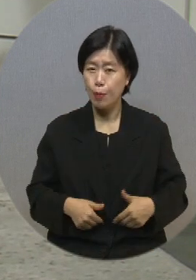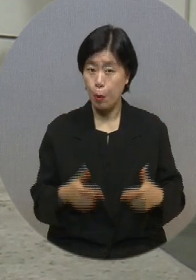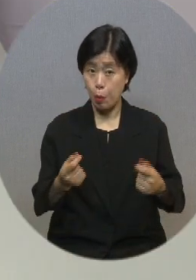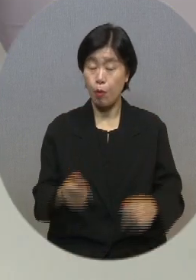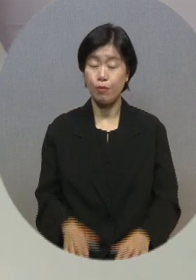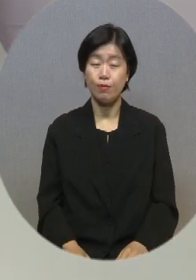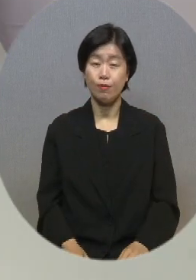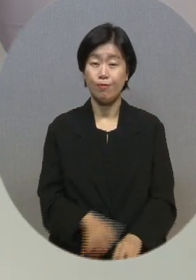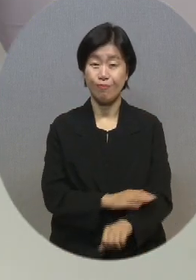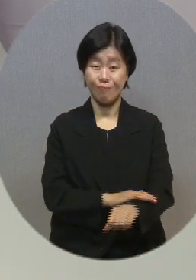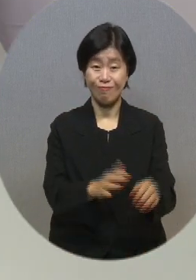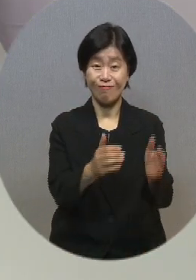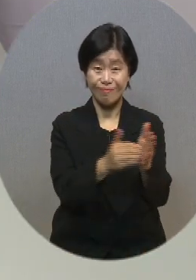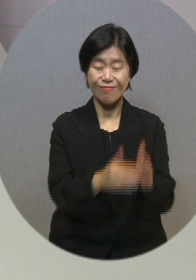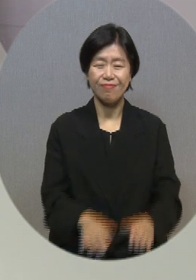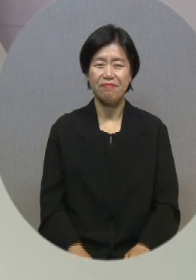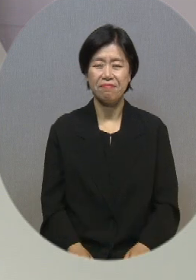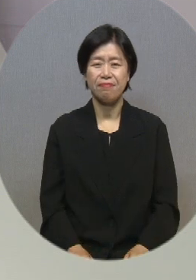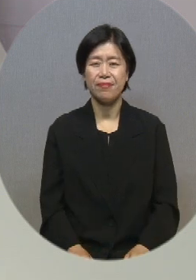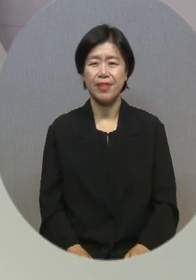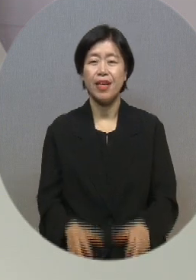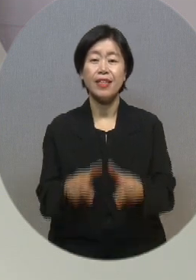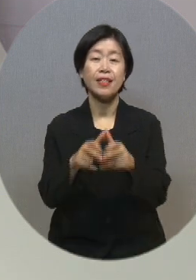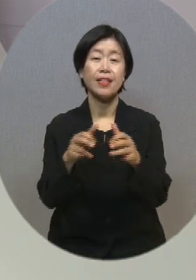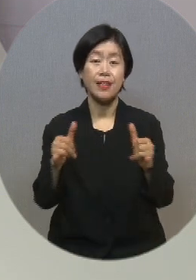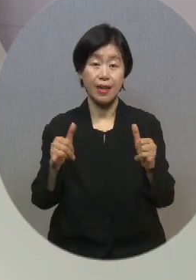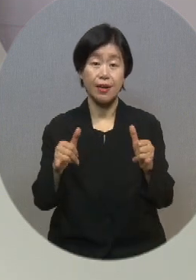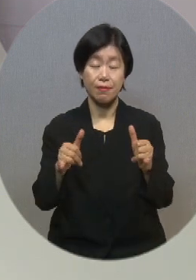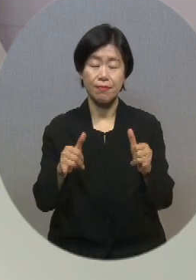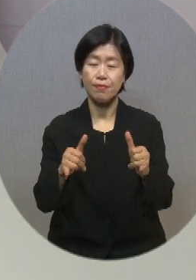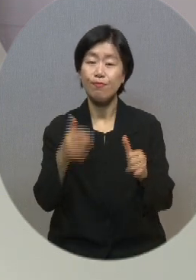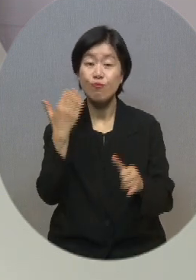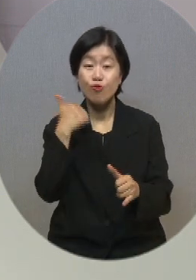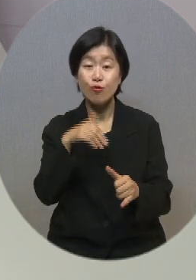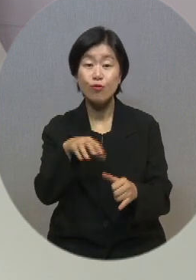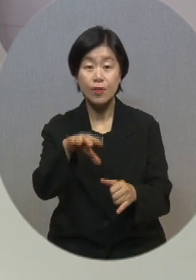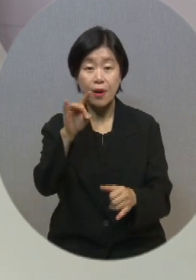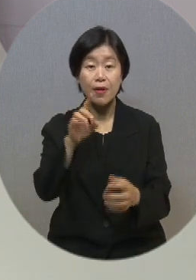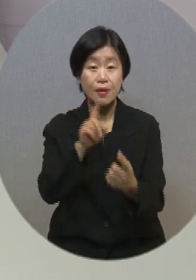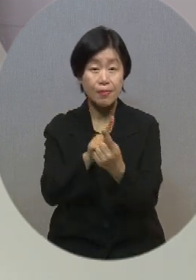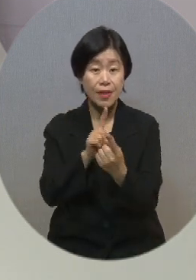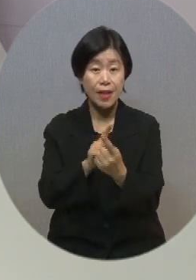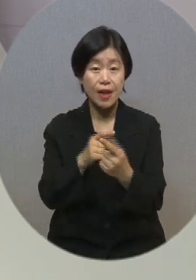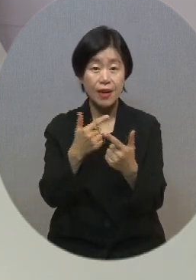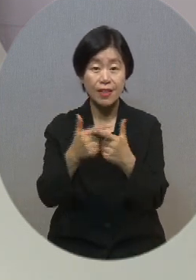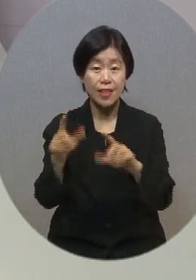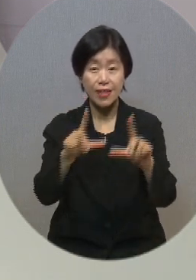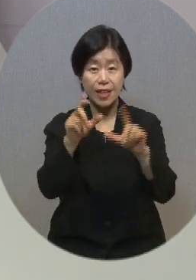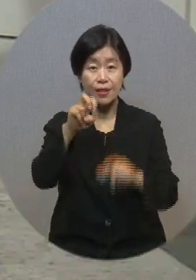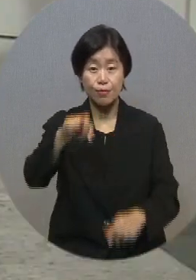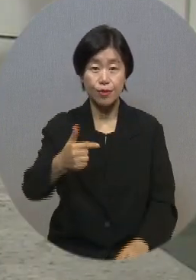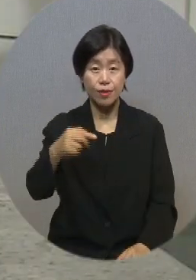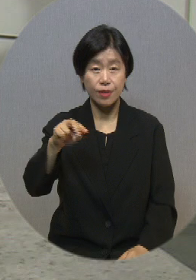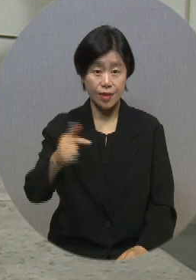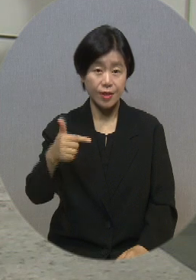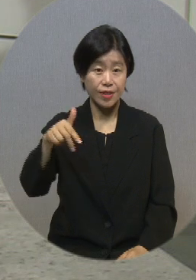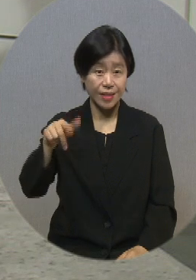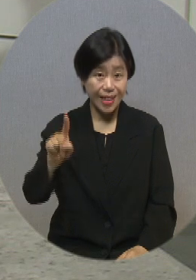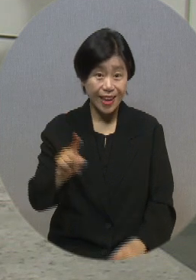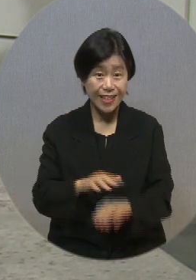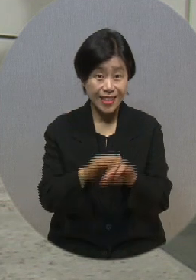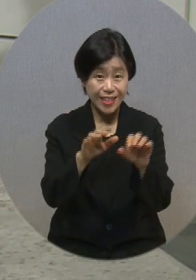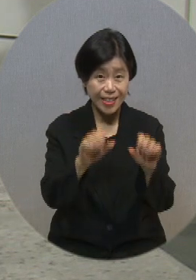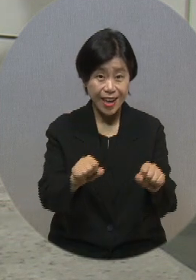소화하셨네요. 자, 장애인 부문 첫 번째 참가자는 부산에 거주하시는 문선자님이 되겠습니다. 안녕하십니까? 네,